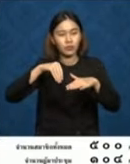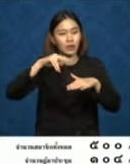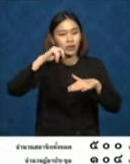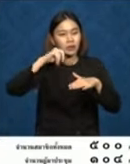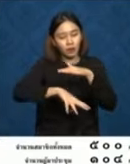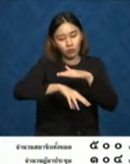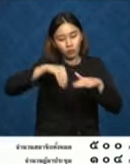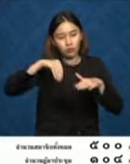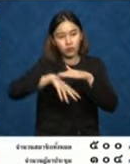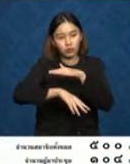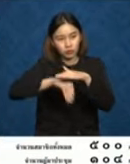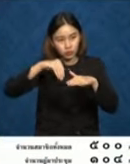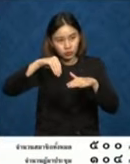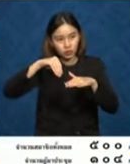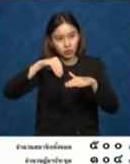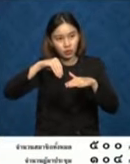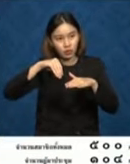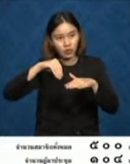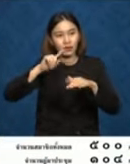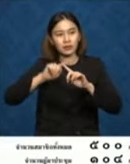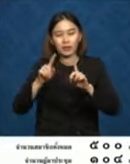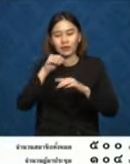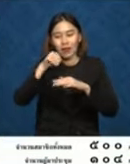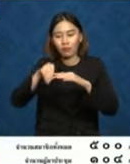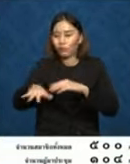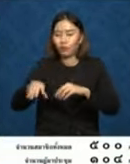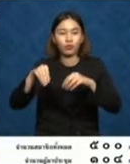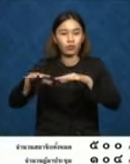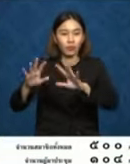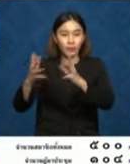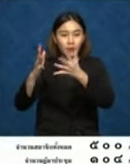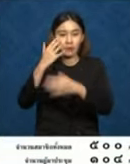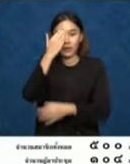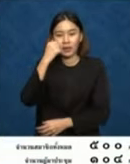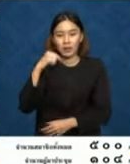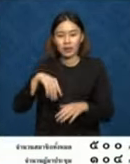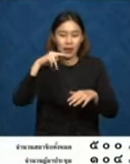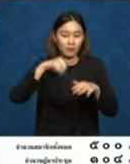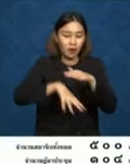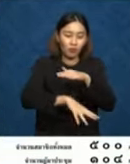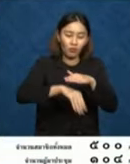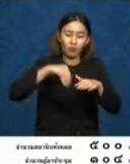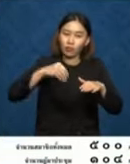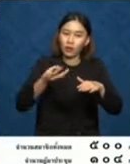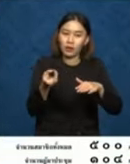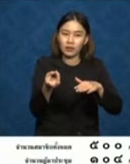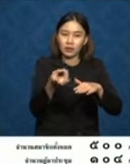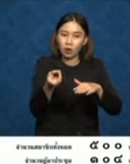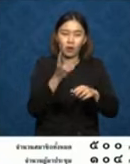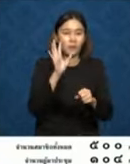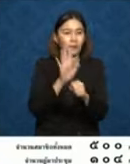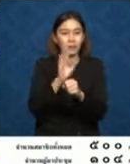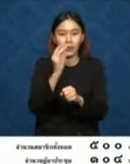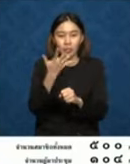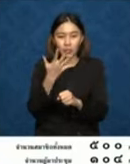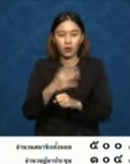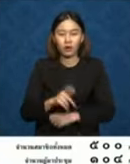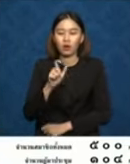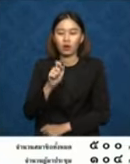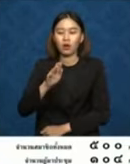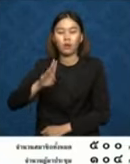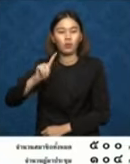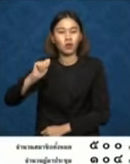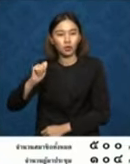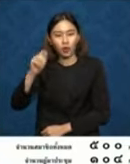าสู่ผิวดินแต่ไม่มีน้ำนะคะเพราะว่าแหล่งน้ำใต้ดินมีปริมาณน้ำไม่เพียงพออบต.